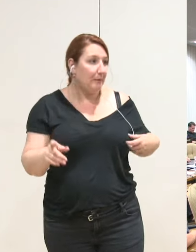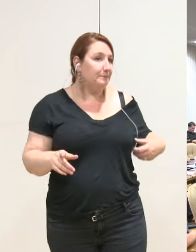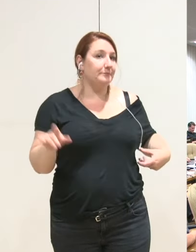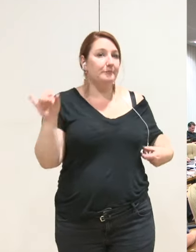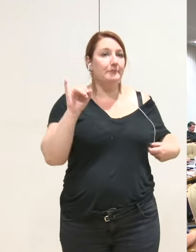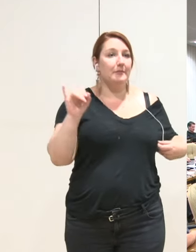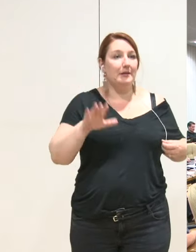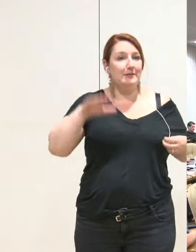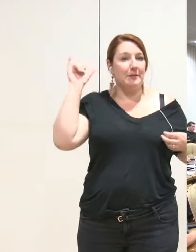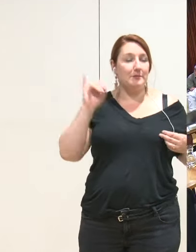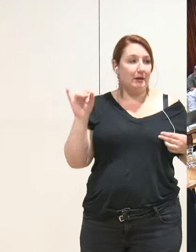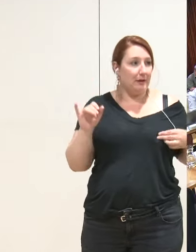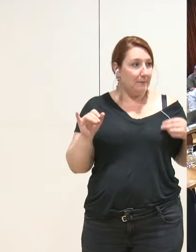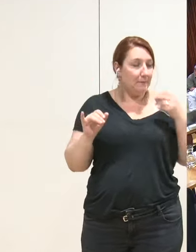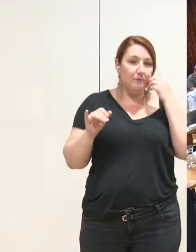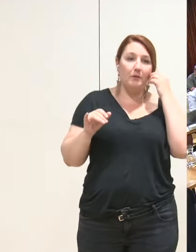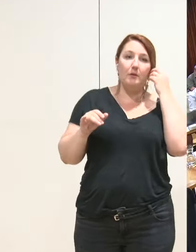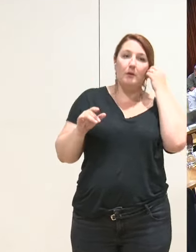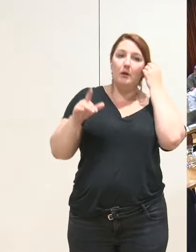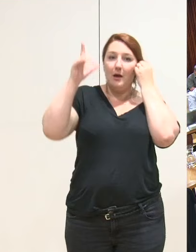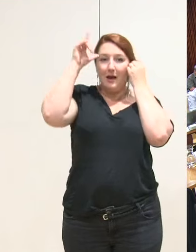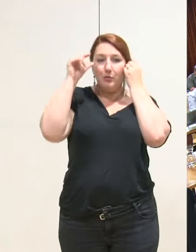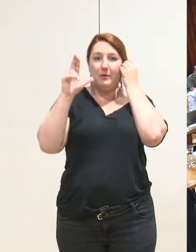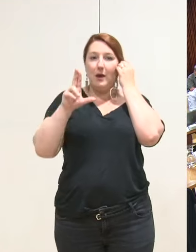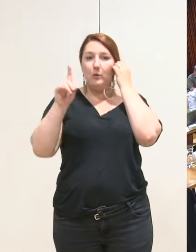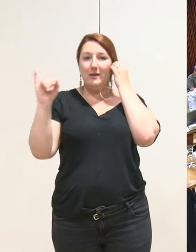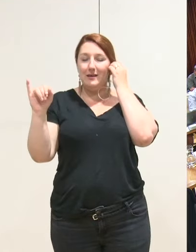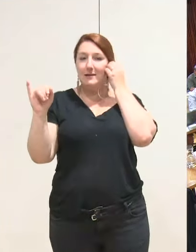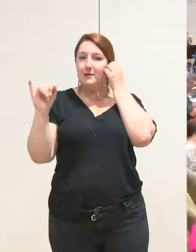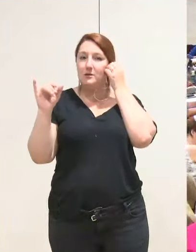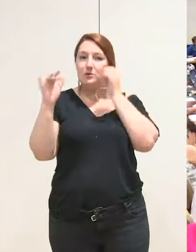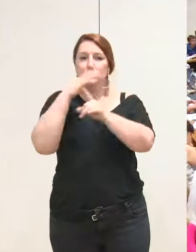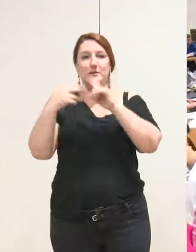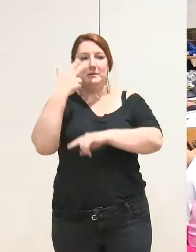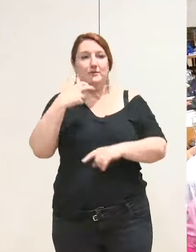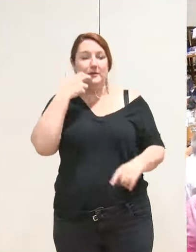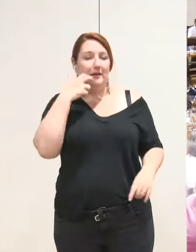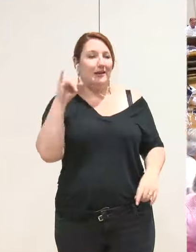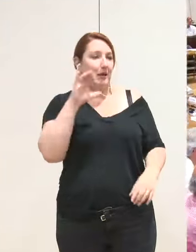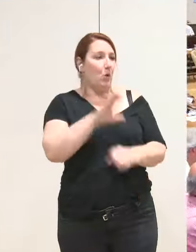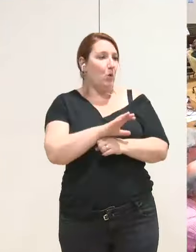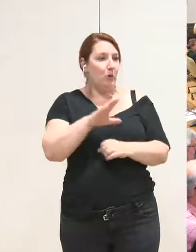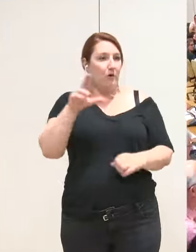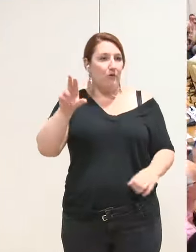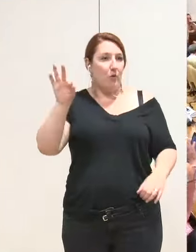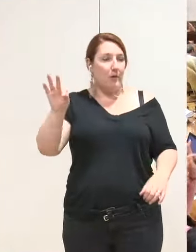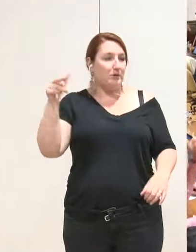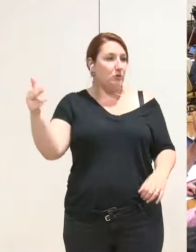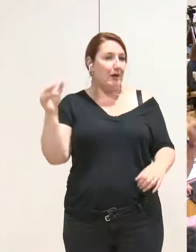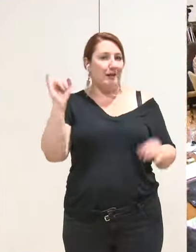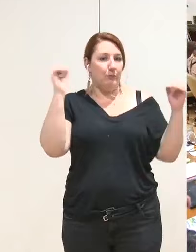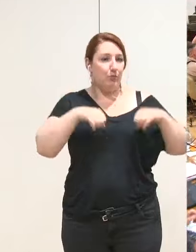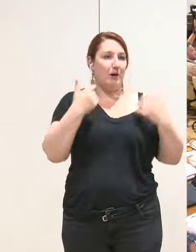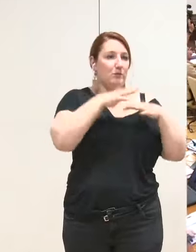qui s'abstient républicain udi société civile qui est contre le Front National qui est pour rassemblement de gauche et de